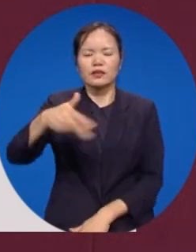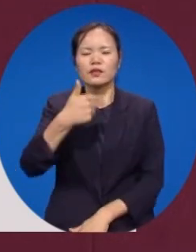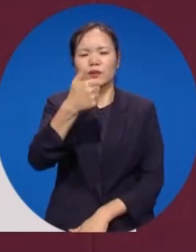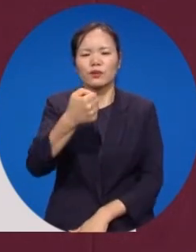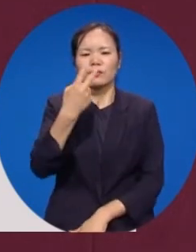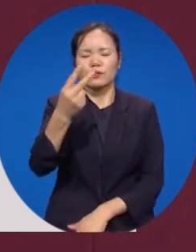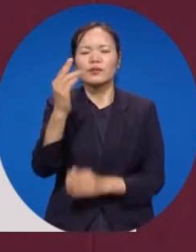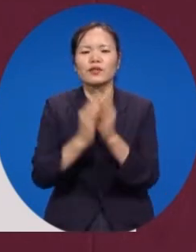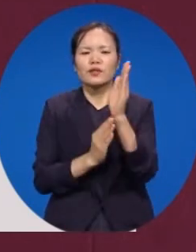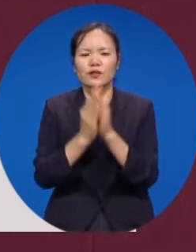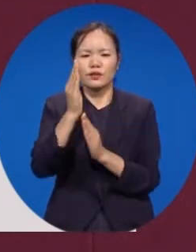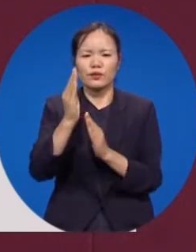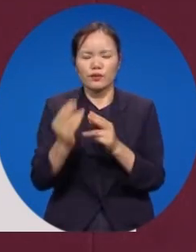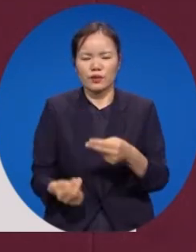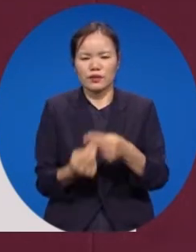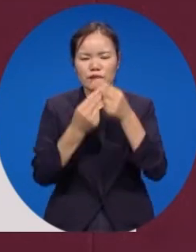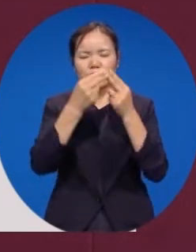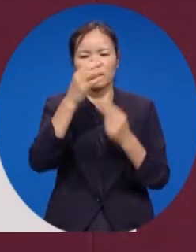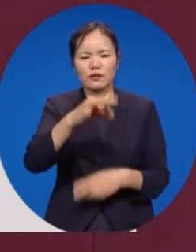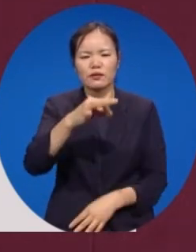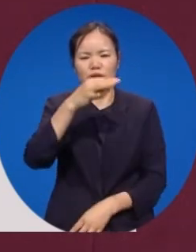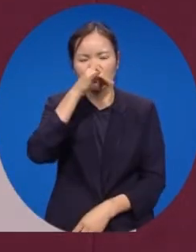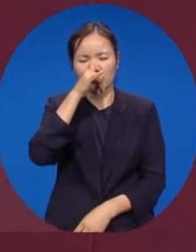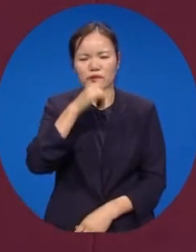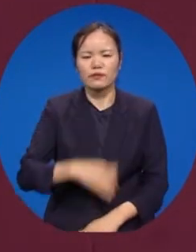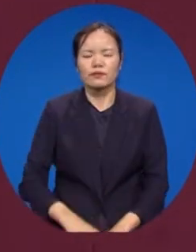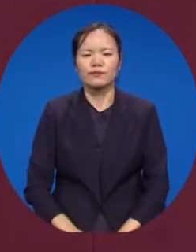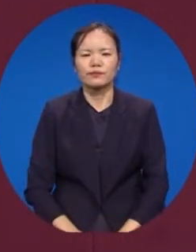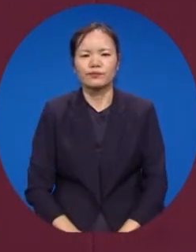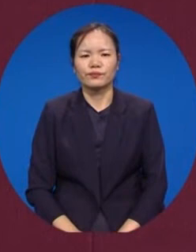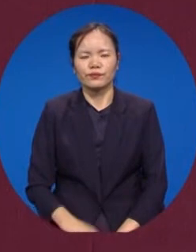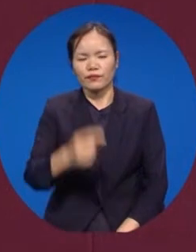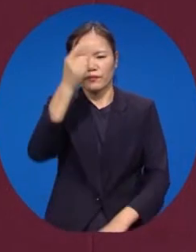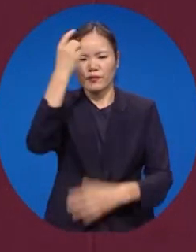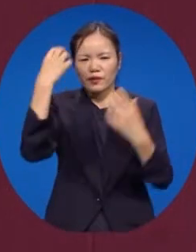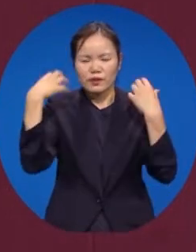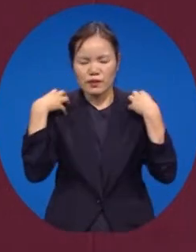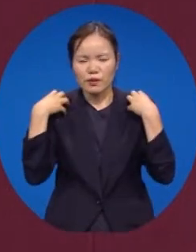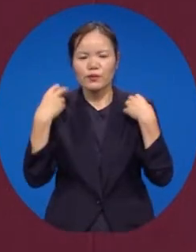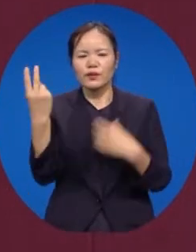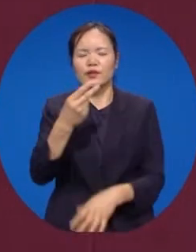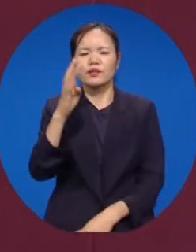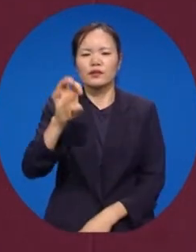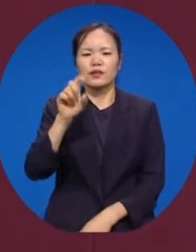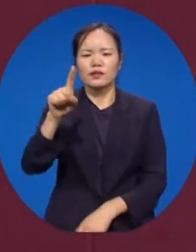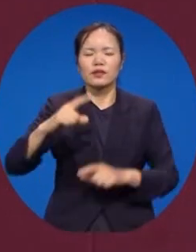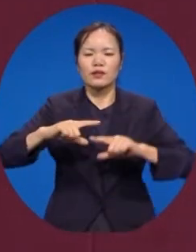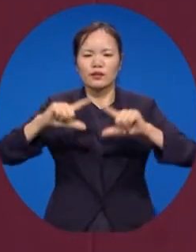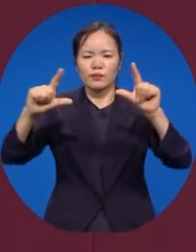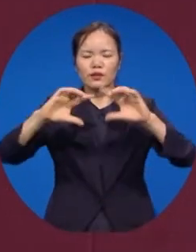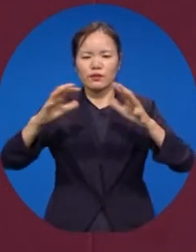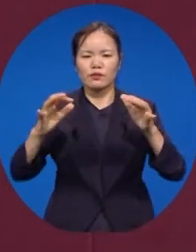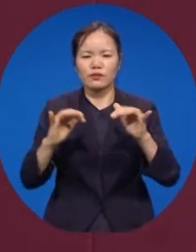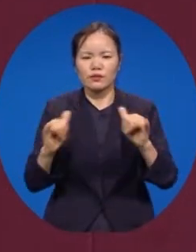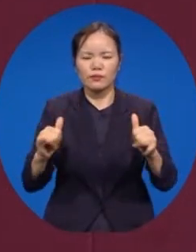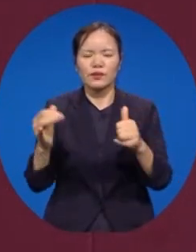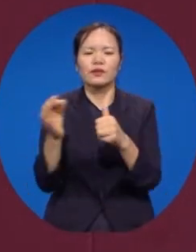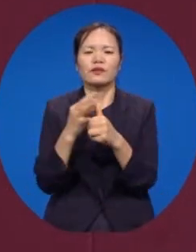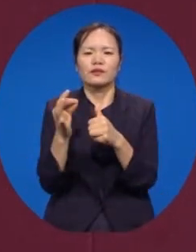752조 원의 적립금을 가지고 있습니다. 정부조차 2041년